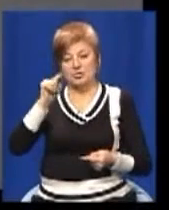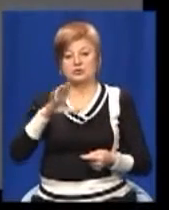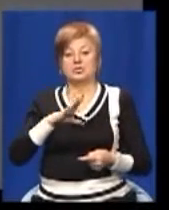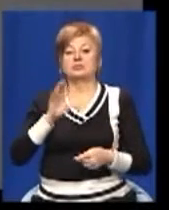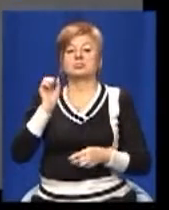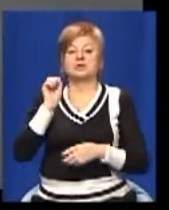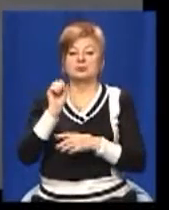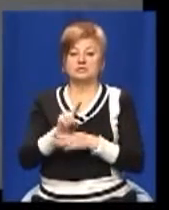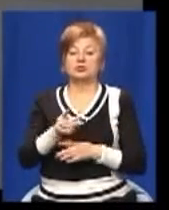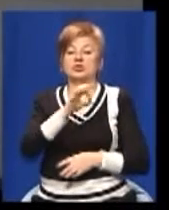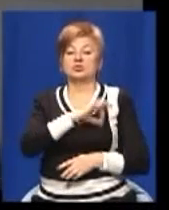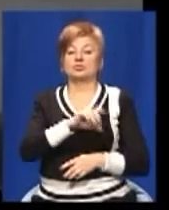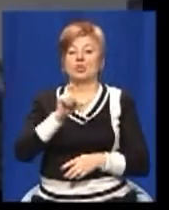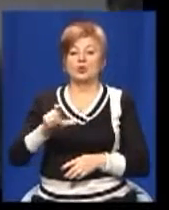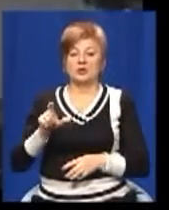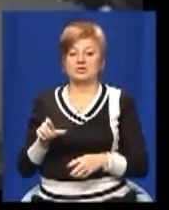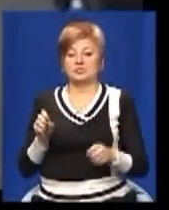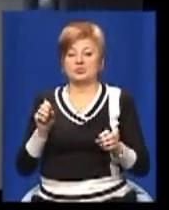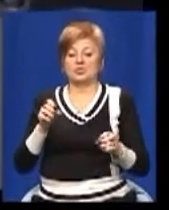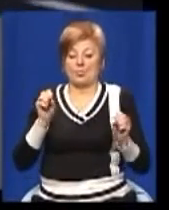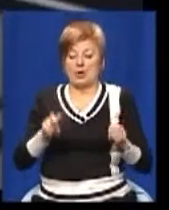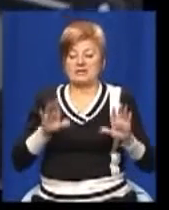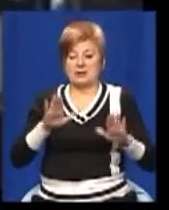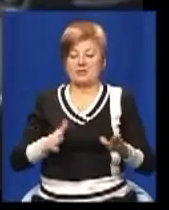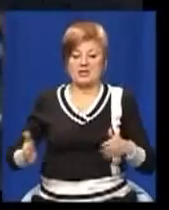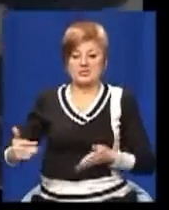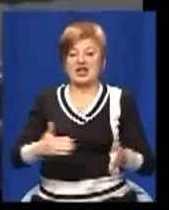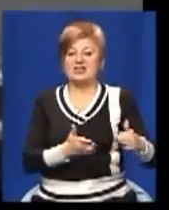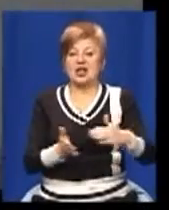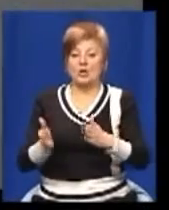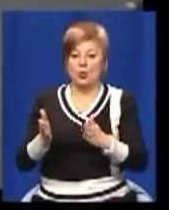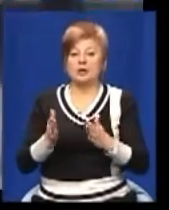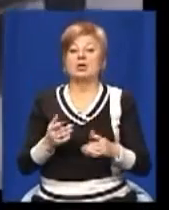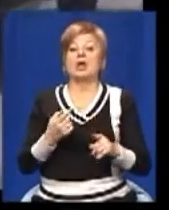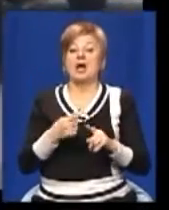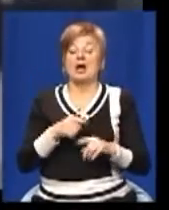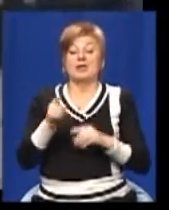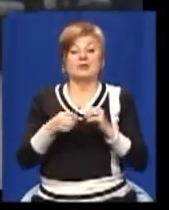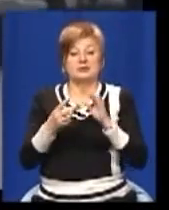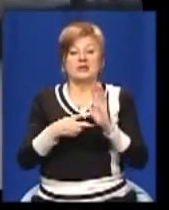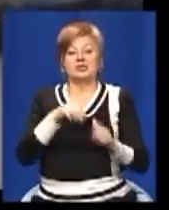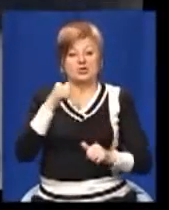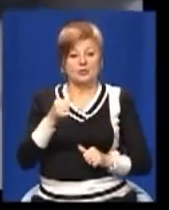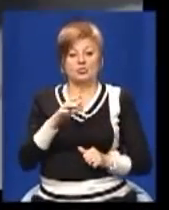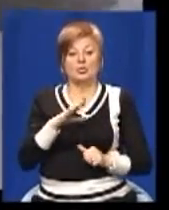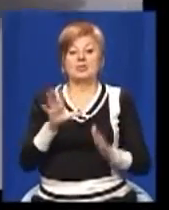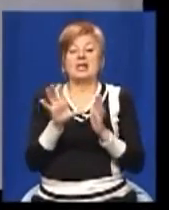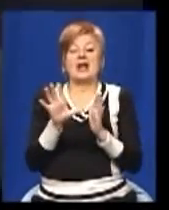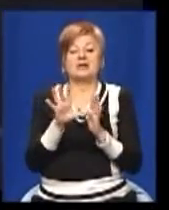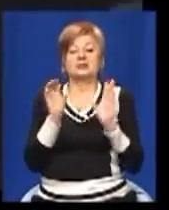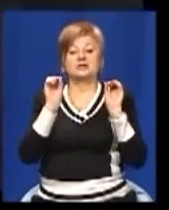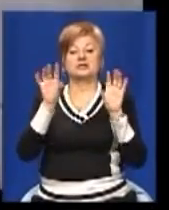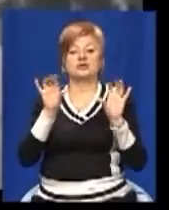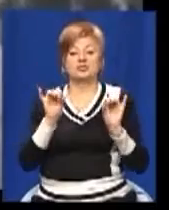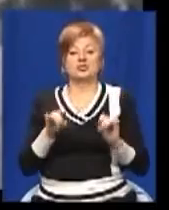призначений для пересування людей через небезпечну дорогу. А в 1912 році був створений електричний світлофор,